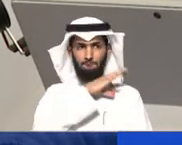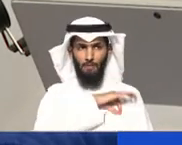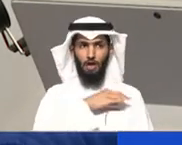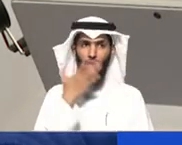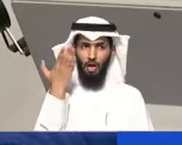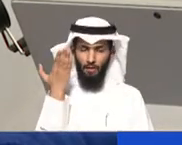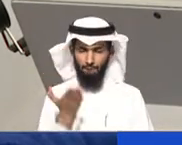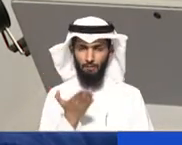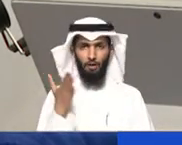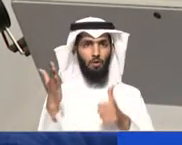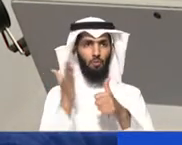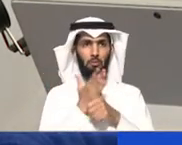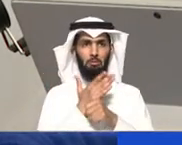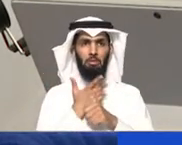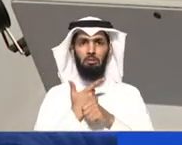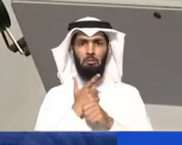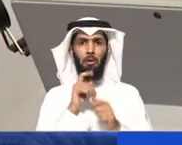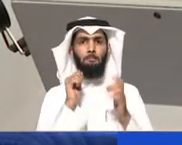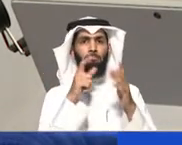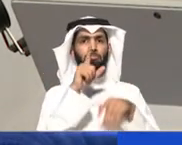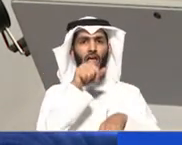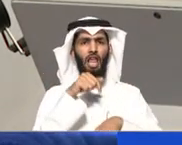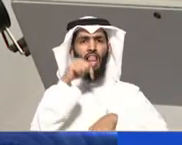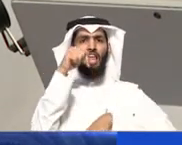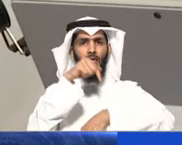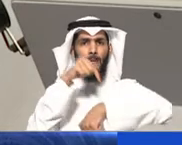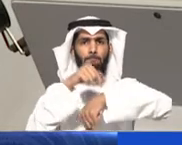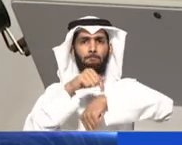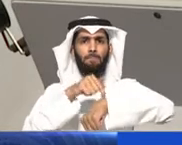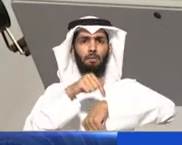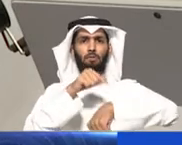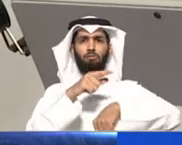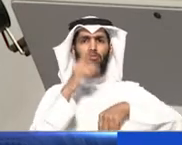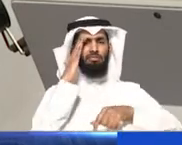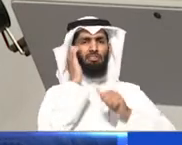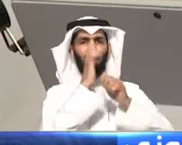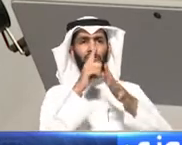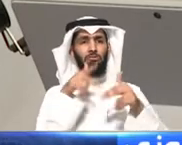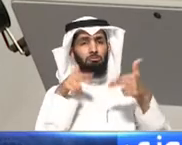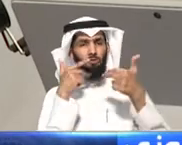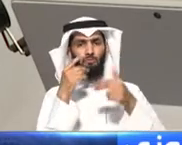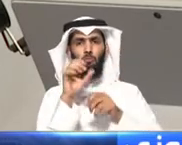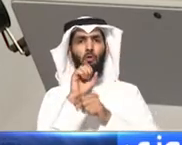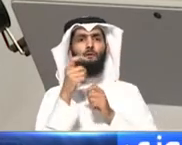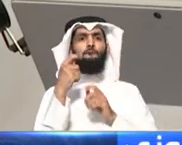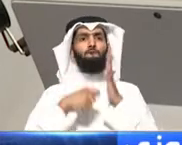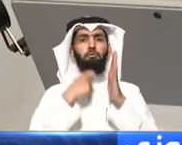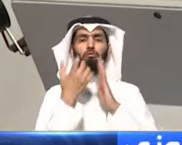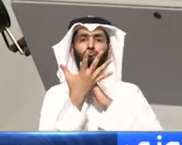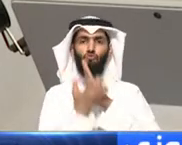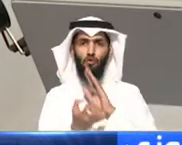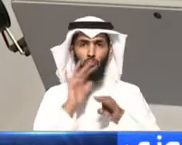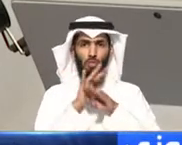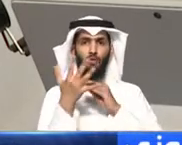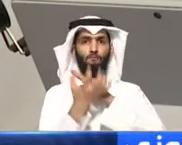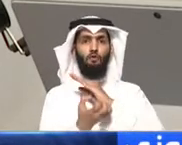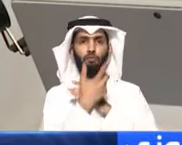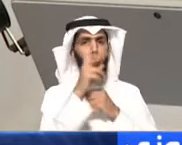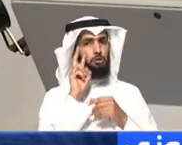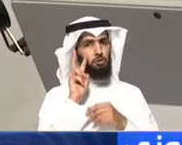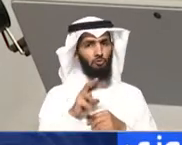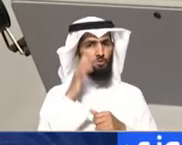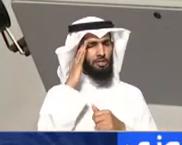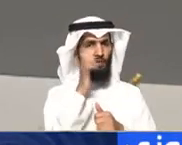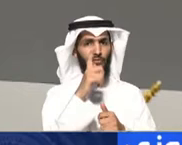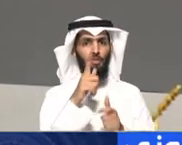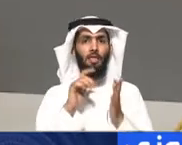المميزات أنه لا يرتبط بمكان أو زمان معين، والآن جت فرصة يعني في جائحة كورونا الآن هو يعني أكبر فائدة التعليم الإلكتروني أنه ما نرتبط في